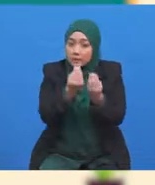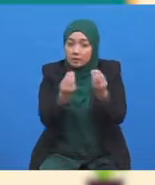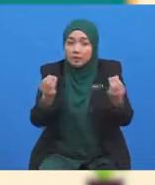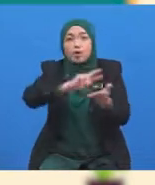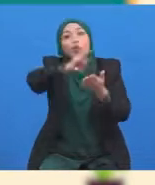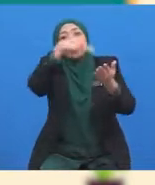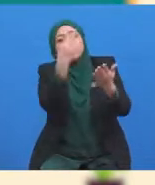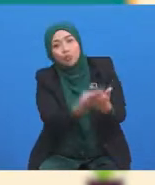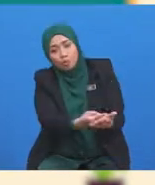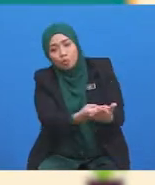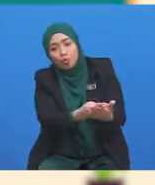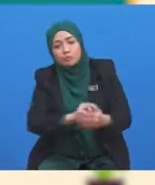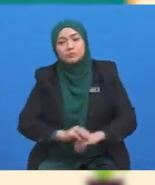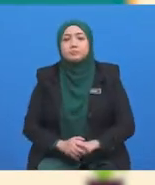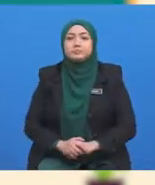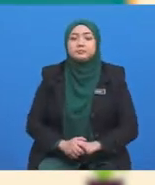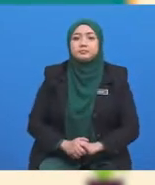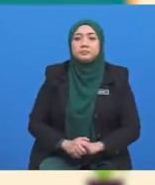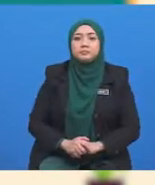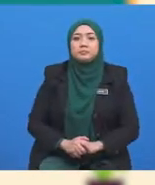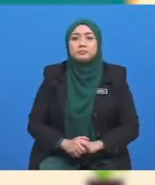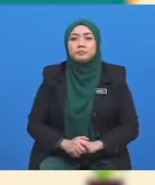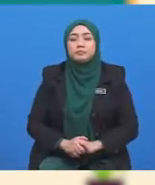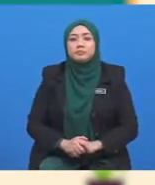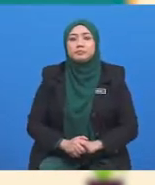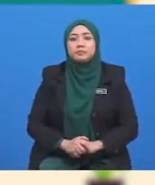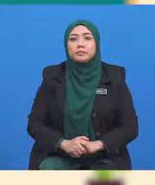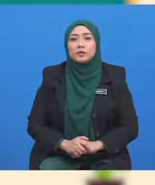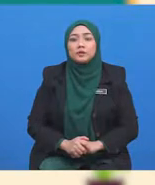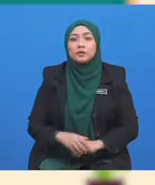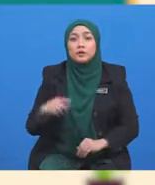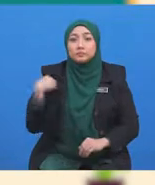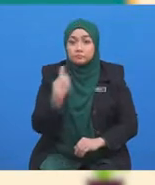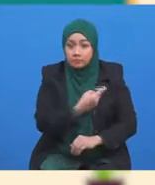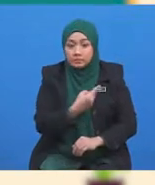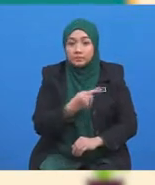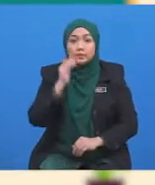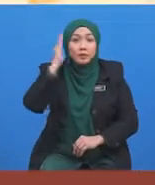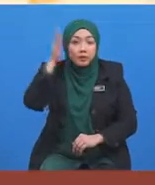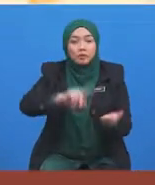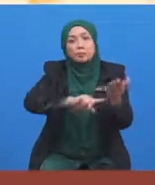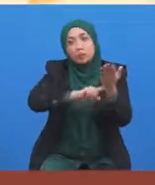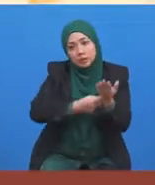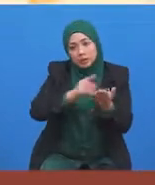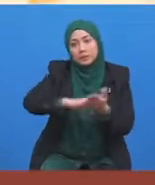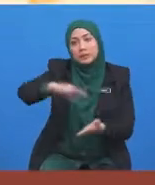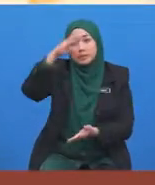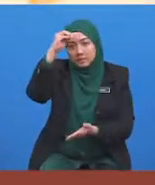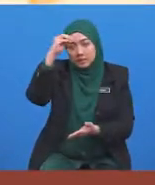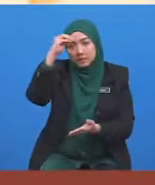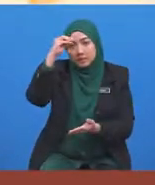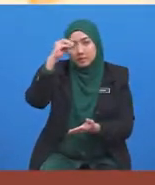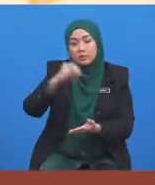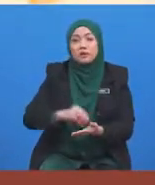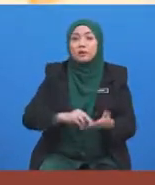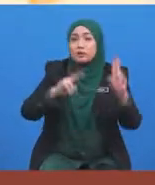meneruskan pelajaran? Bagus pelajar, semangat seperti inilah yang kita mahukan. Oleh itu pelajar,